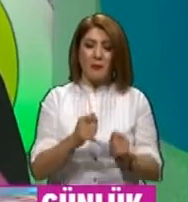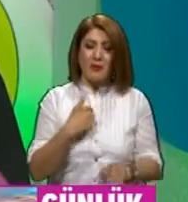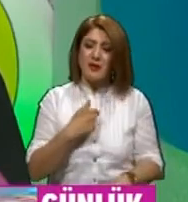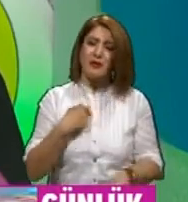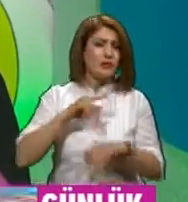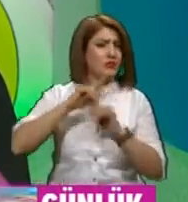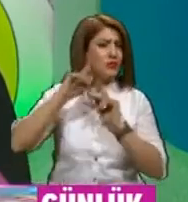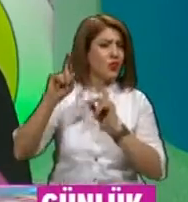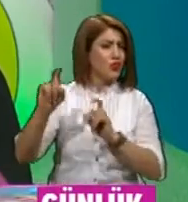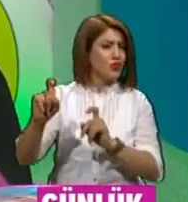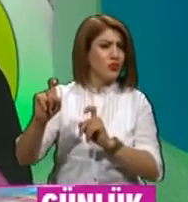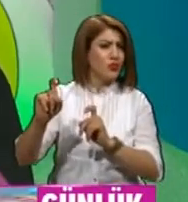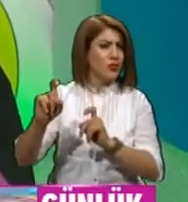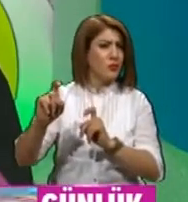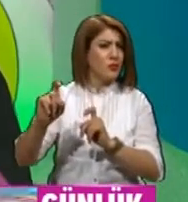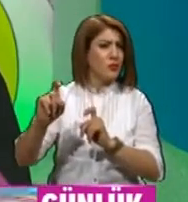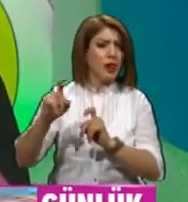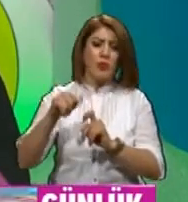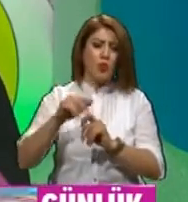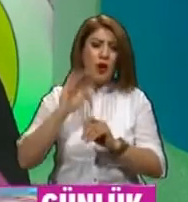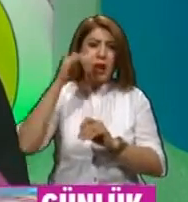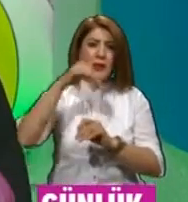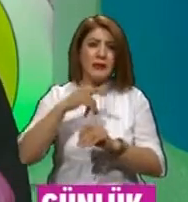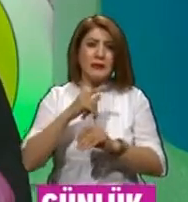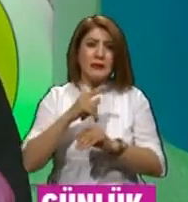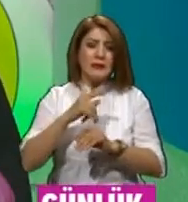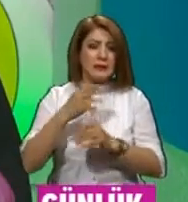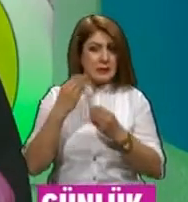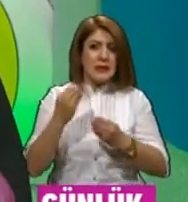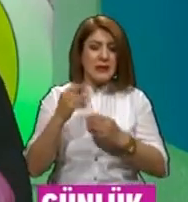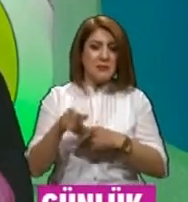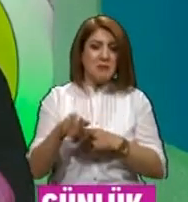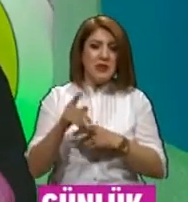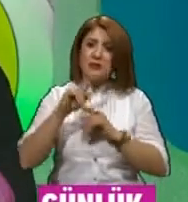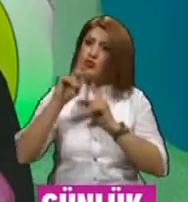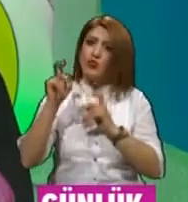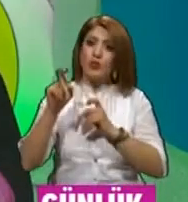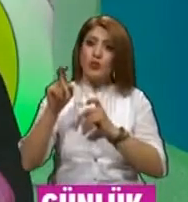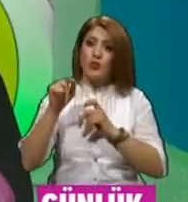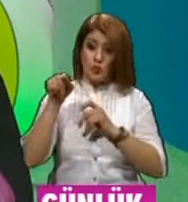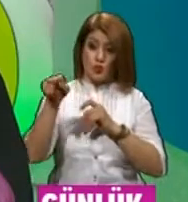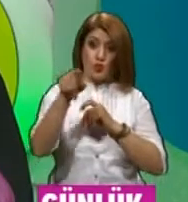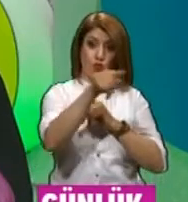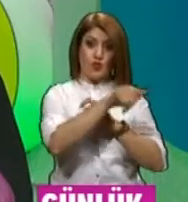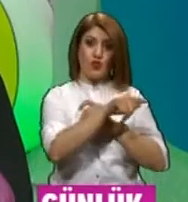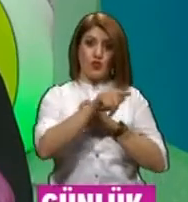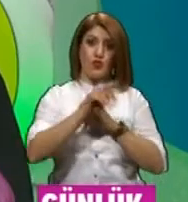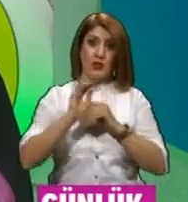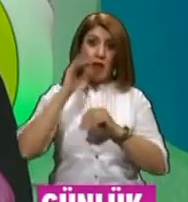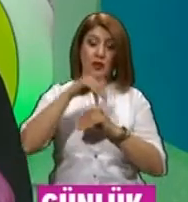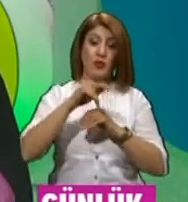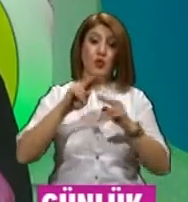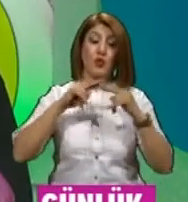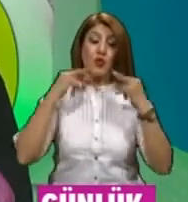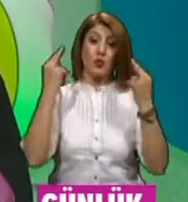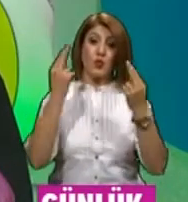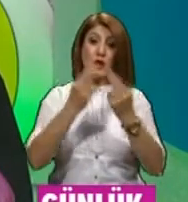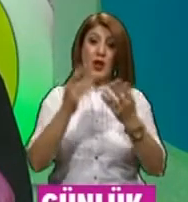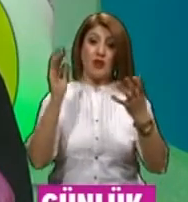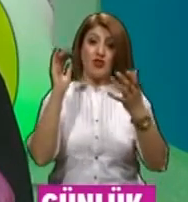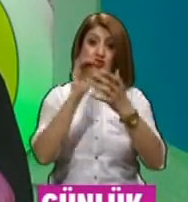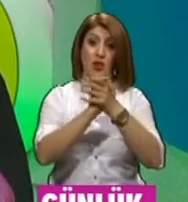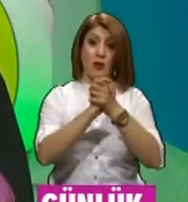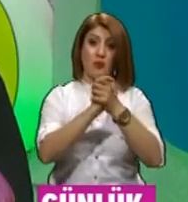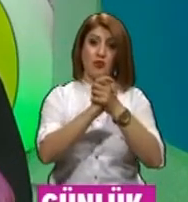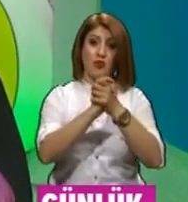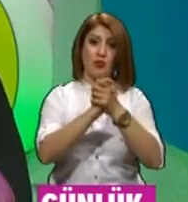ben. Nasıl dedim dalganın kalitesi? Bana dedi ki şu dalgalar dünya şampiyonası